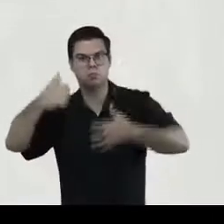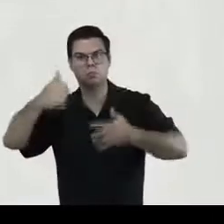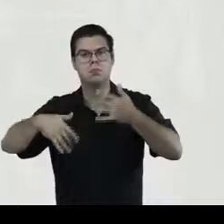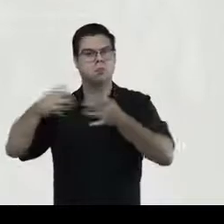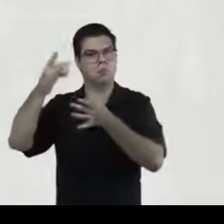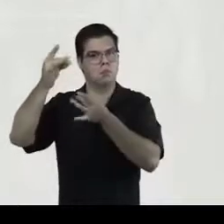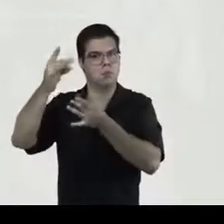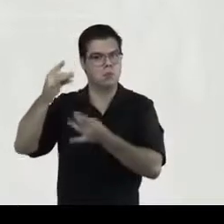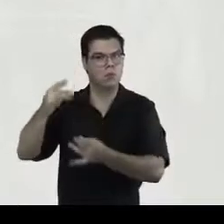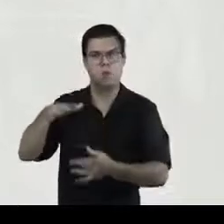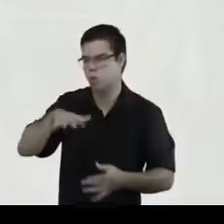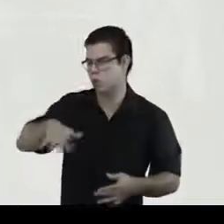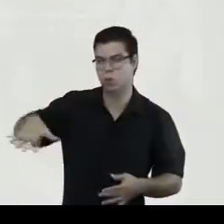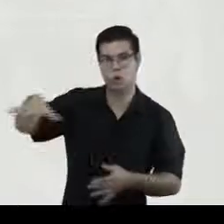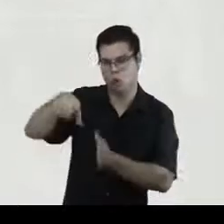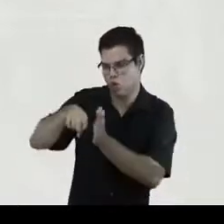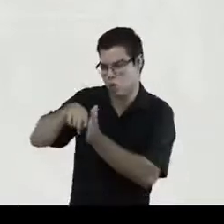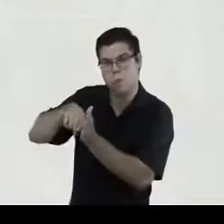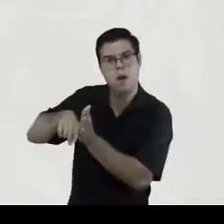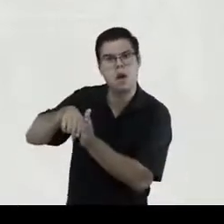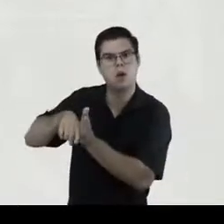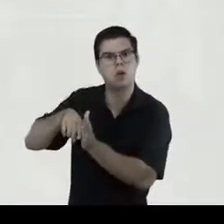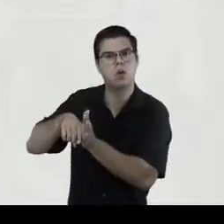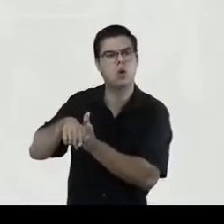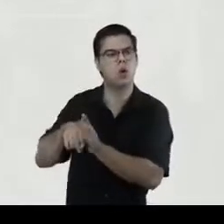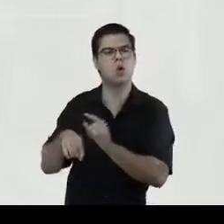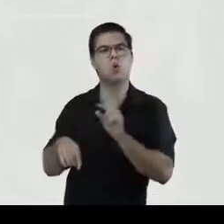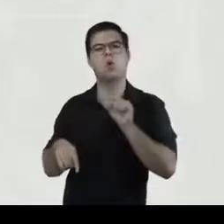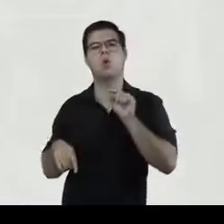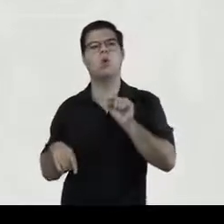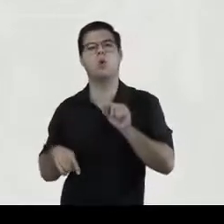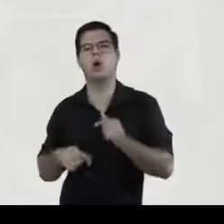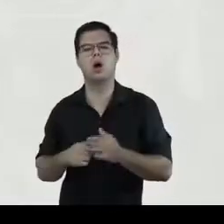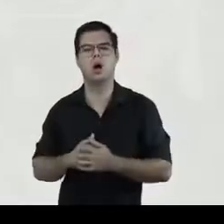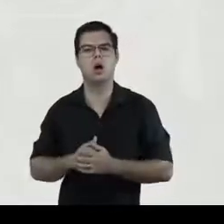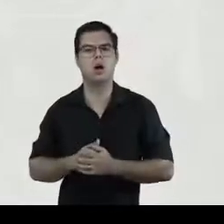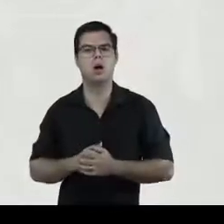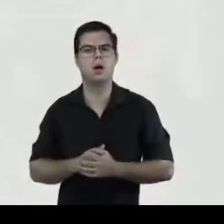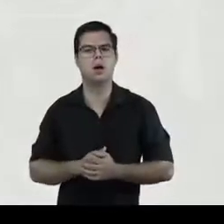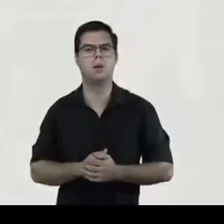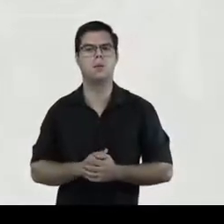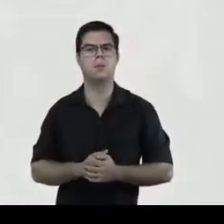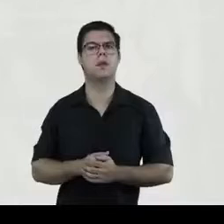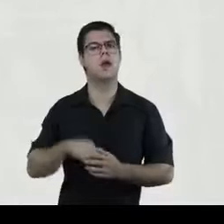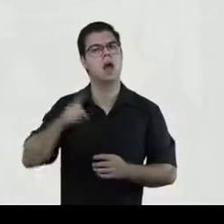comme l'état premier de l'édition originale.